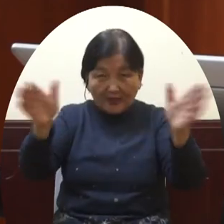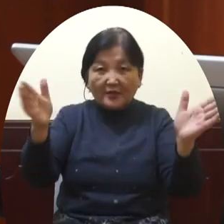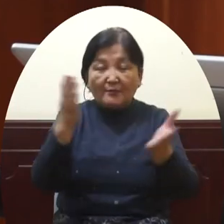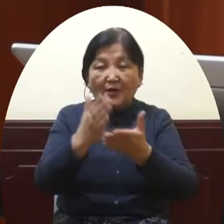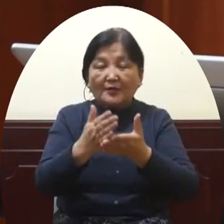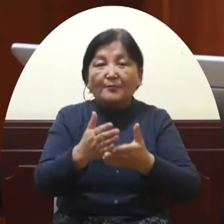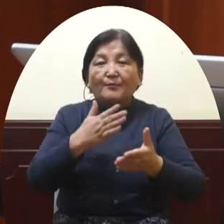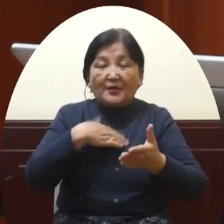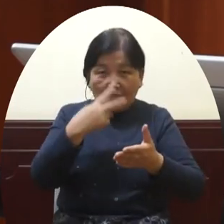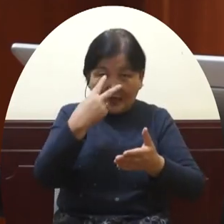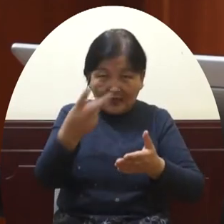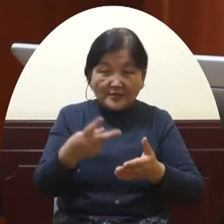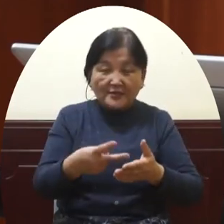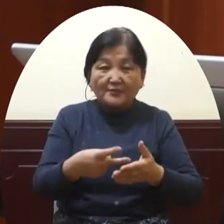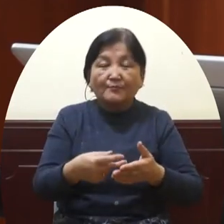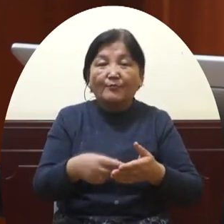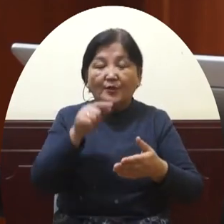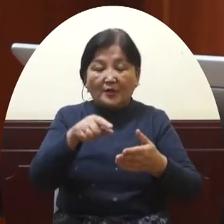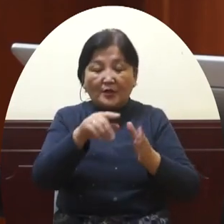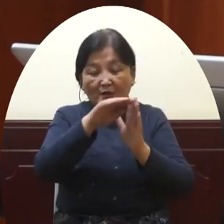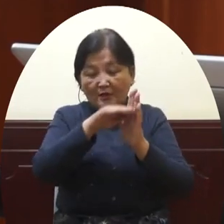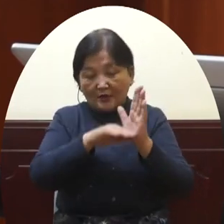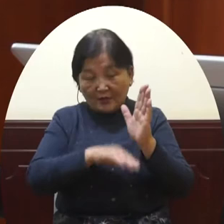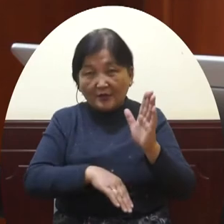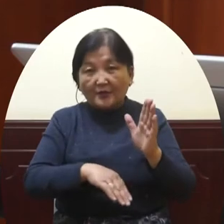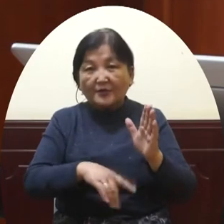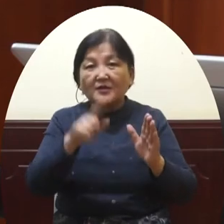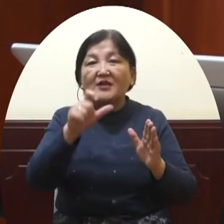бол хэвлийн эрхчлөлийн индексээрээ бол 48 байсан.